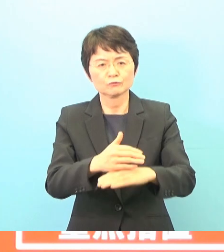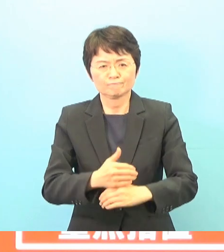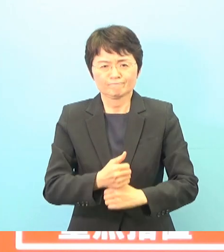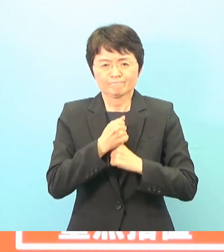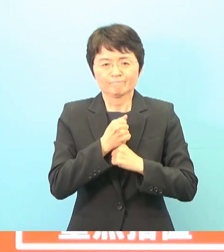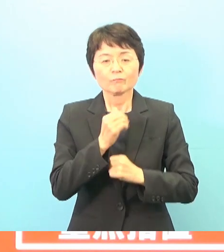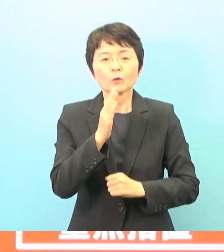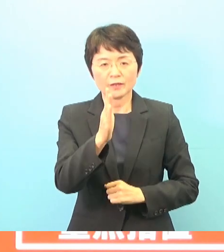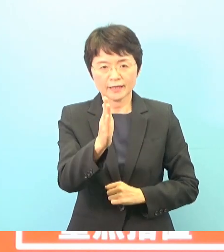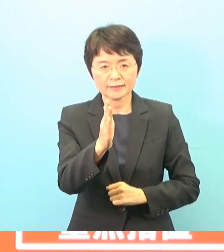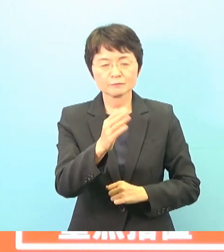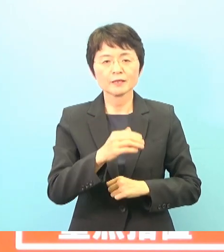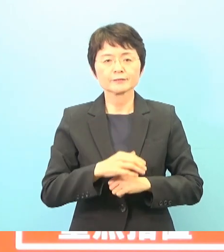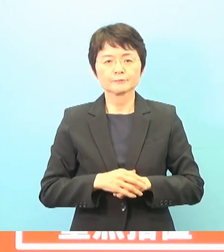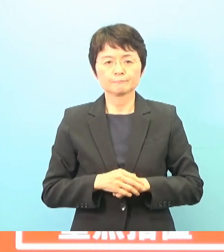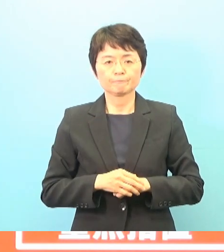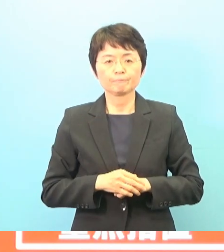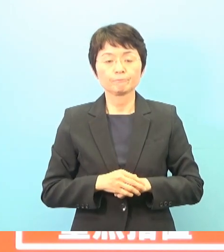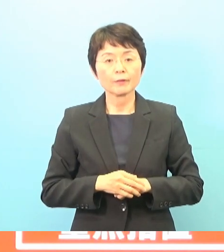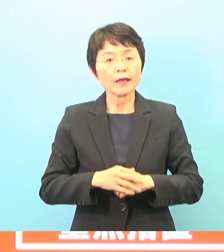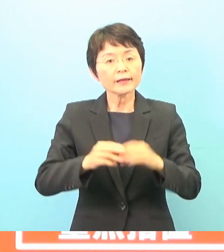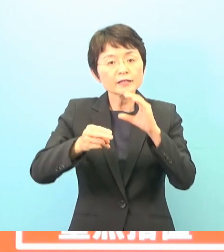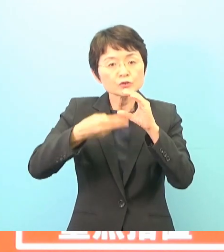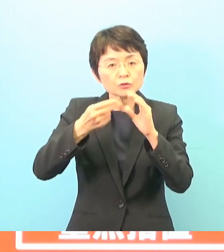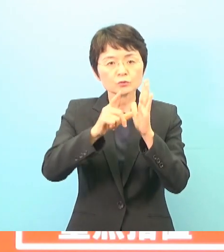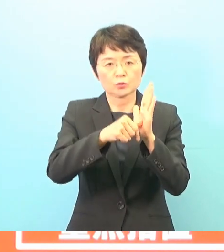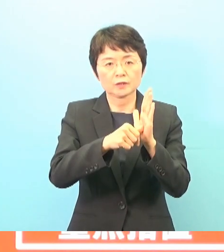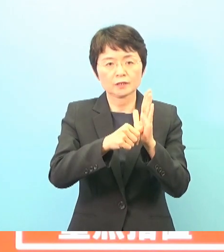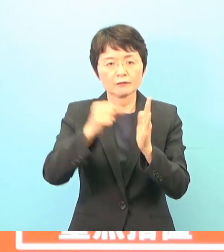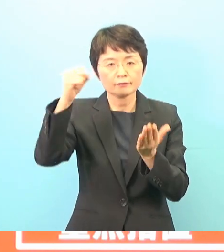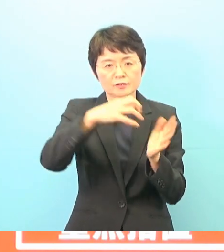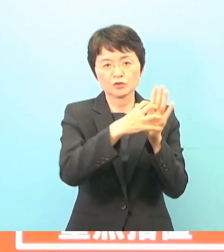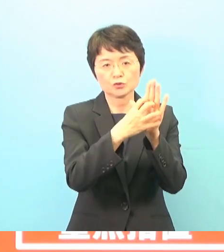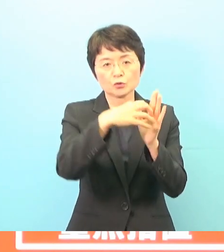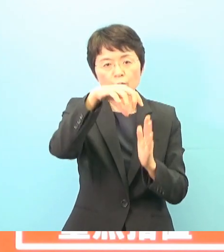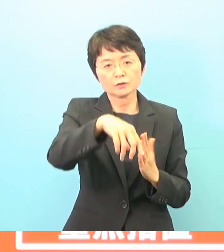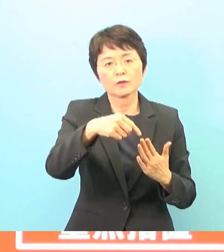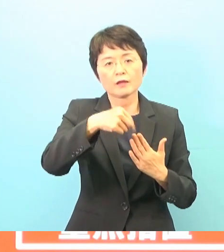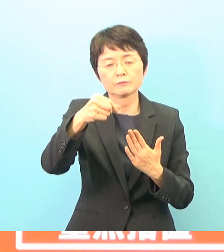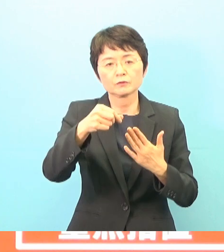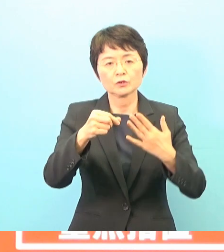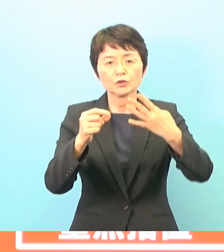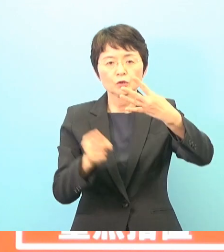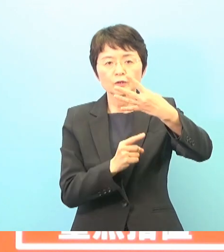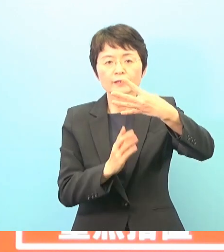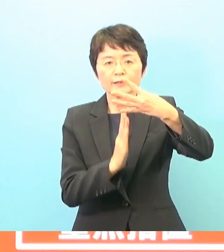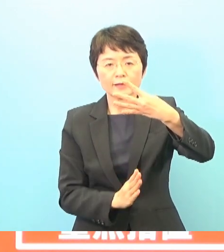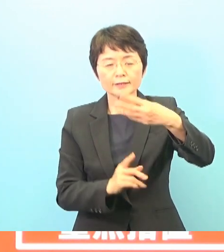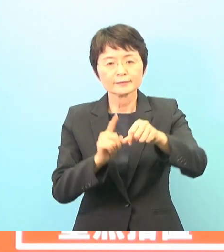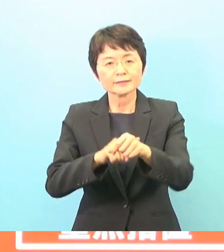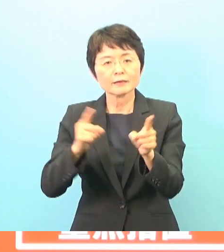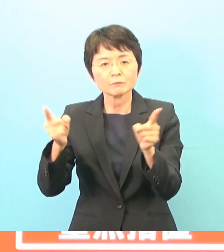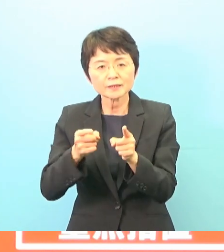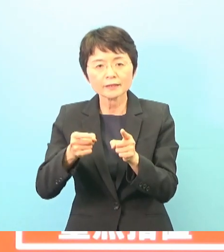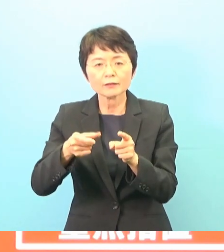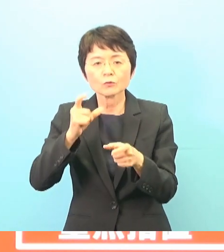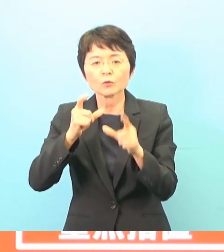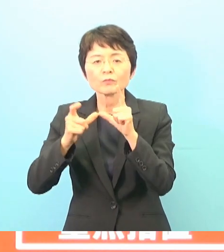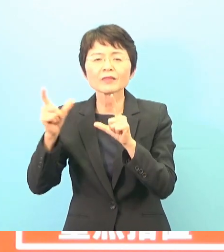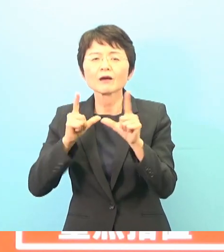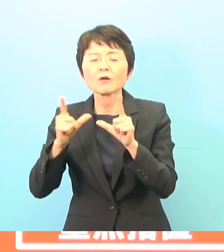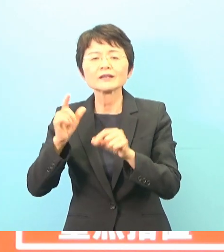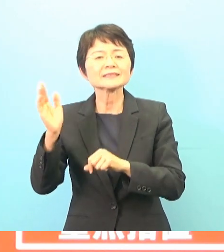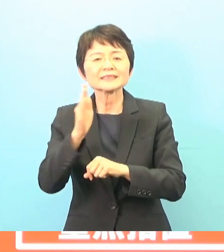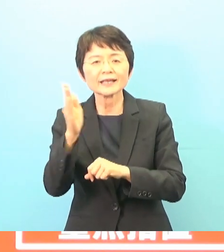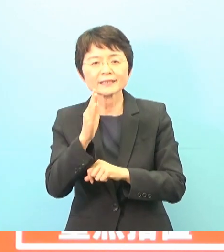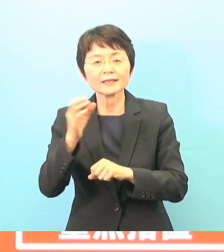徹底をお願いいたします。飲食の際は認証店を選び、4人以内で短時間、深酒や大声